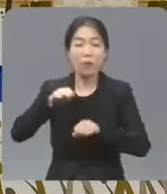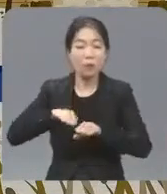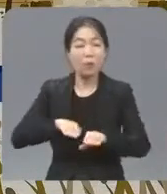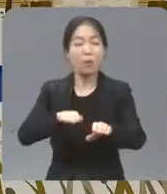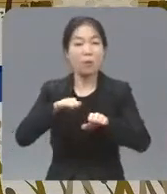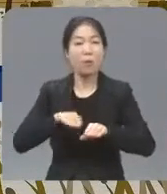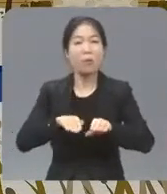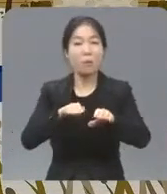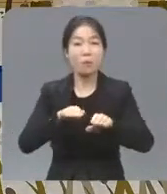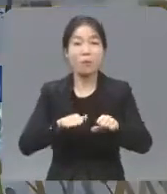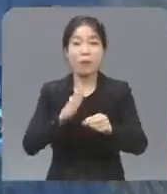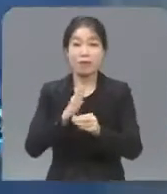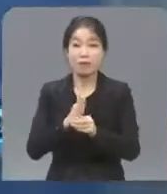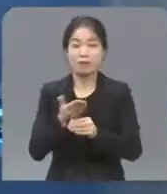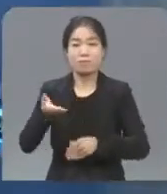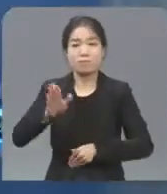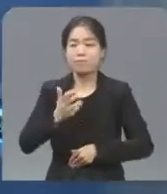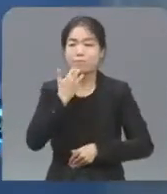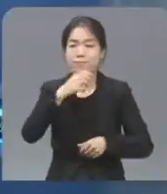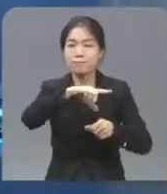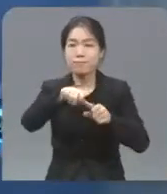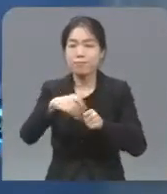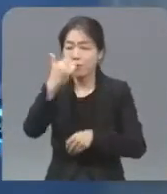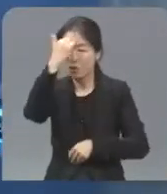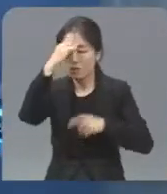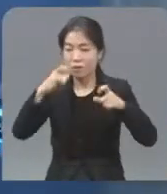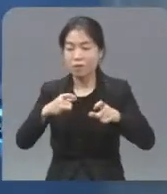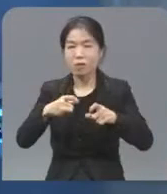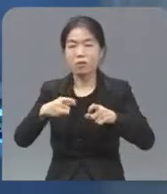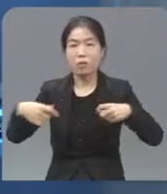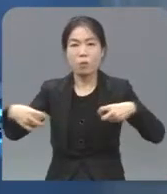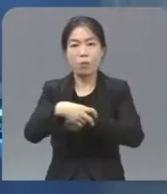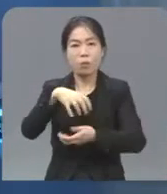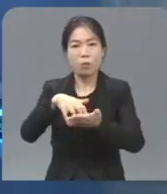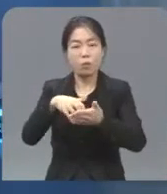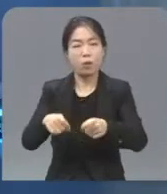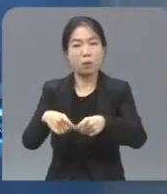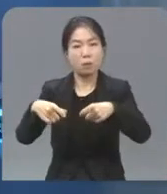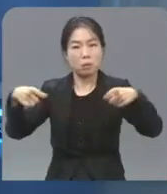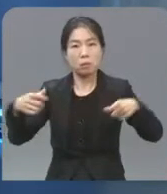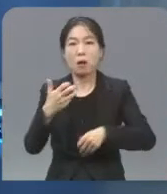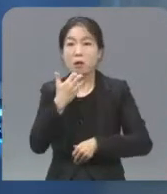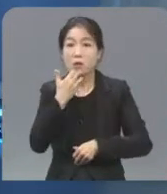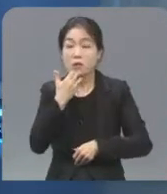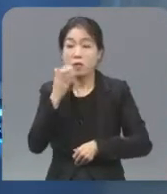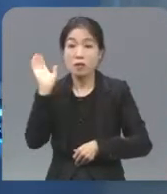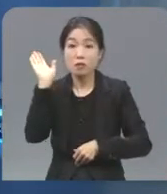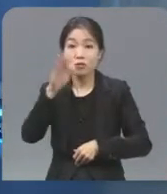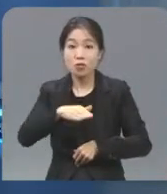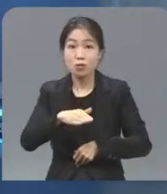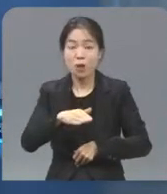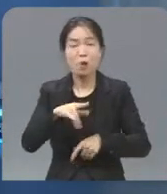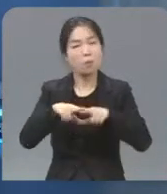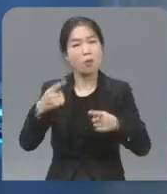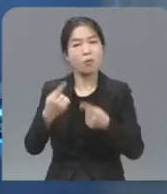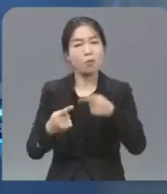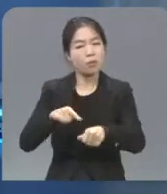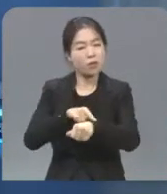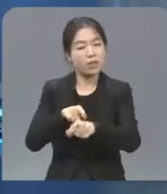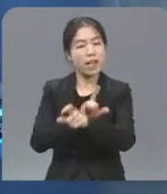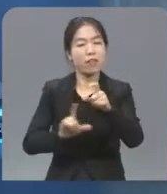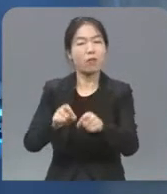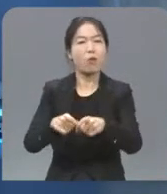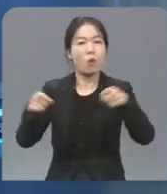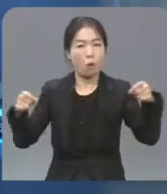지날 수 있는데요 다만 수도권과 충청권 에서 교통량이 서서히 들면서 서울에서 이동 하신다면 평소보다는 시간이 조금 더